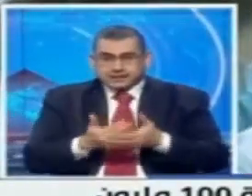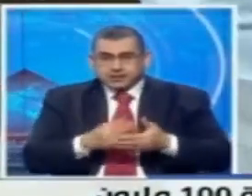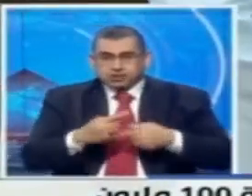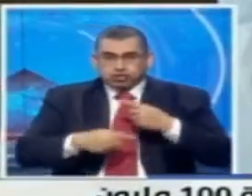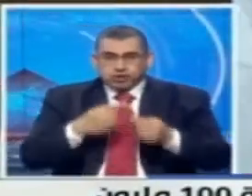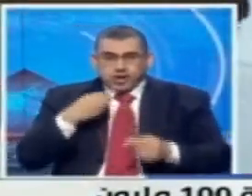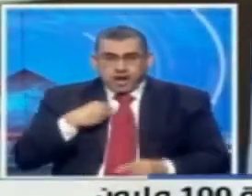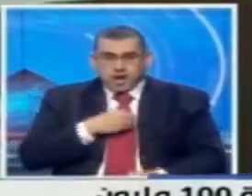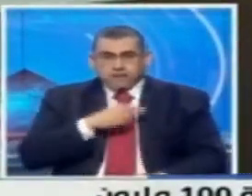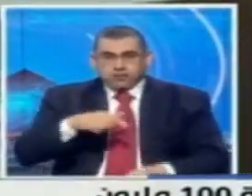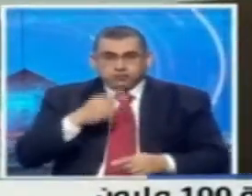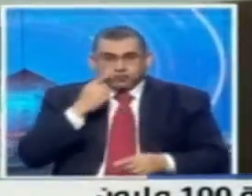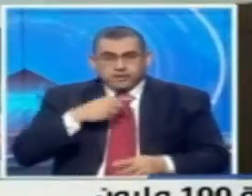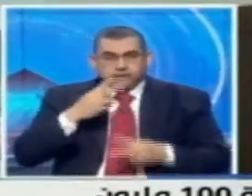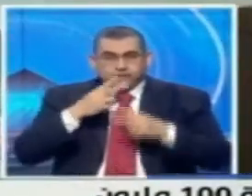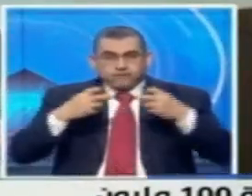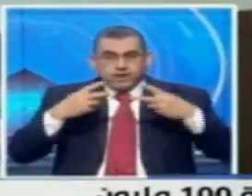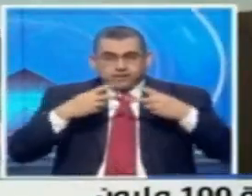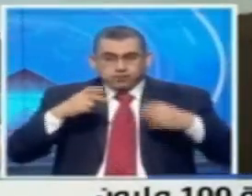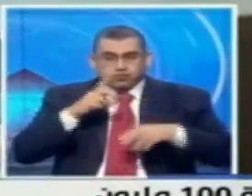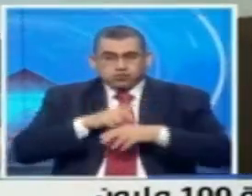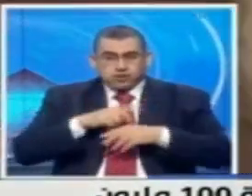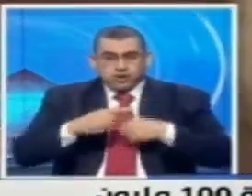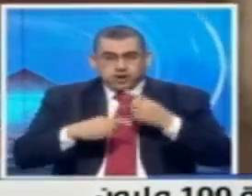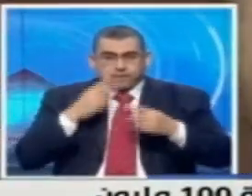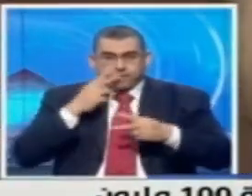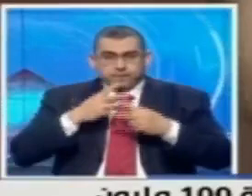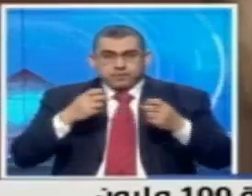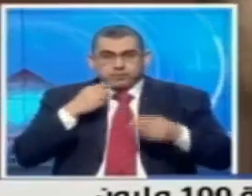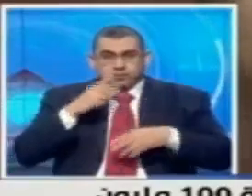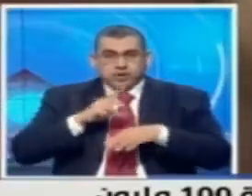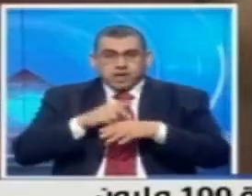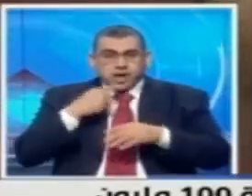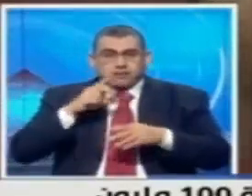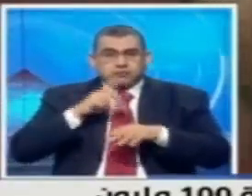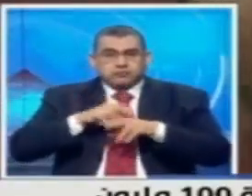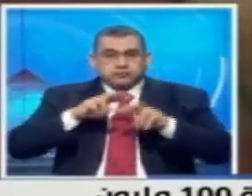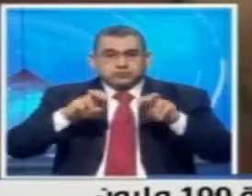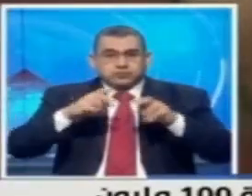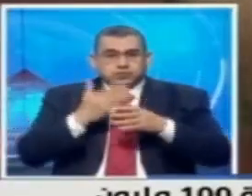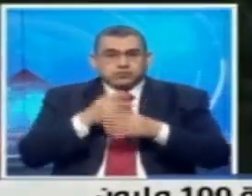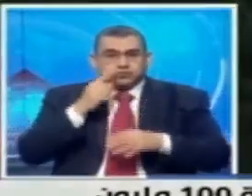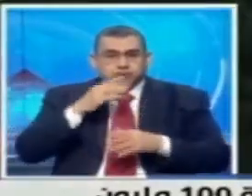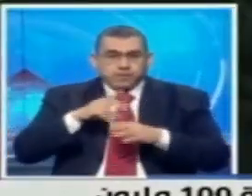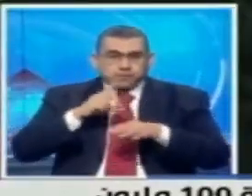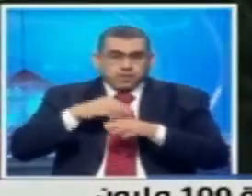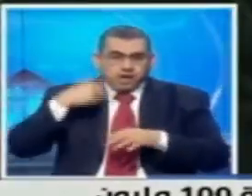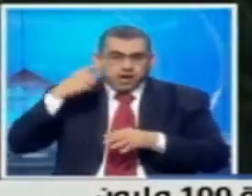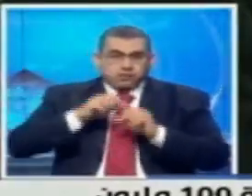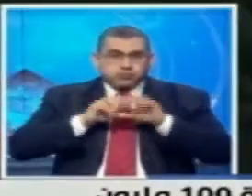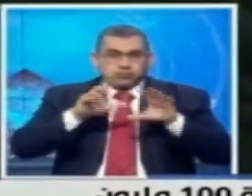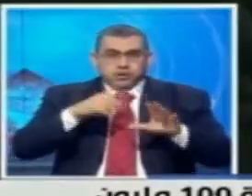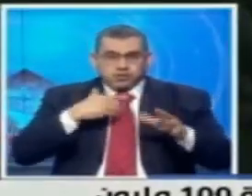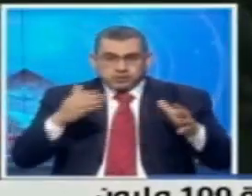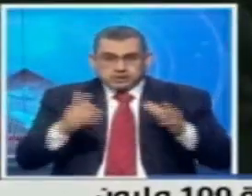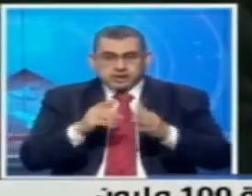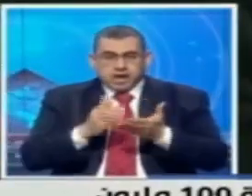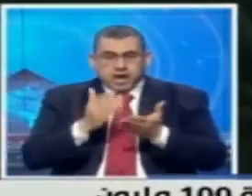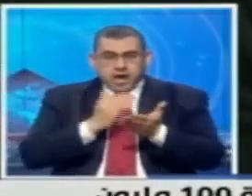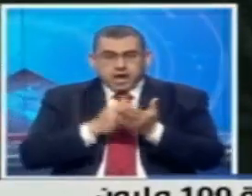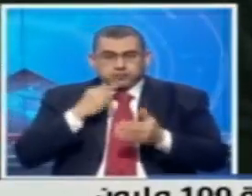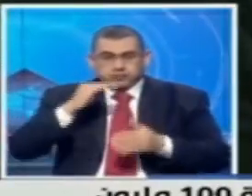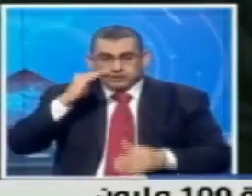من خلال الفحوصات الطبيه والابحاث بل والتشخيص اللازم لهم لوقايتهم من الامراض الشائعه كالانيميا